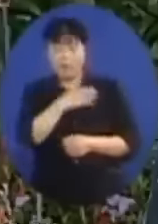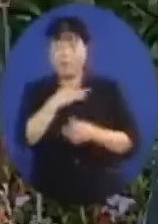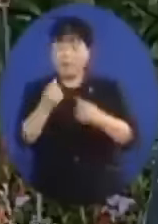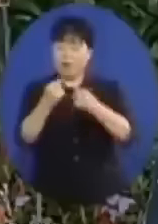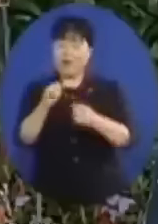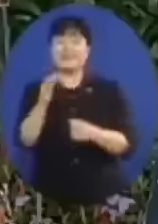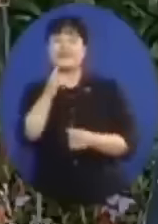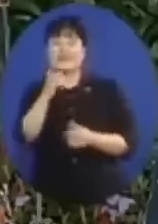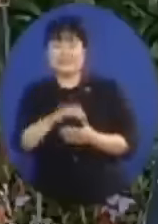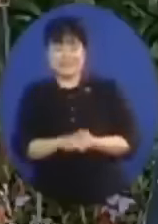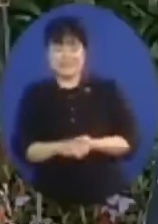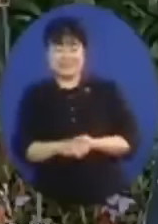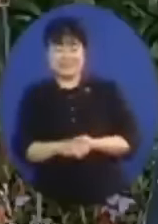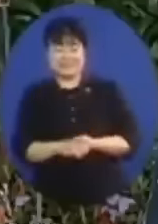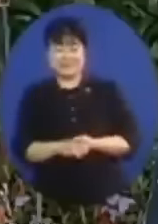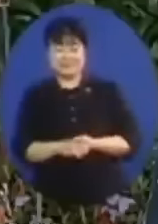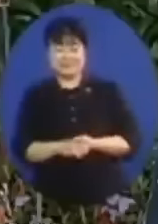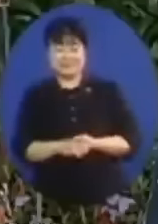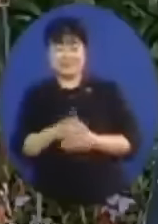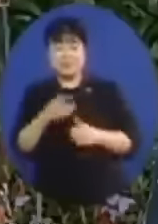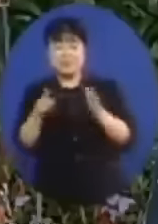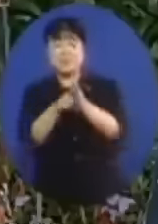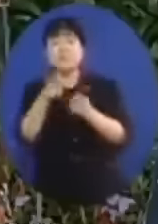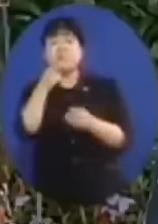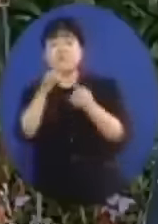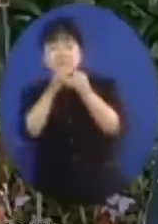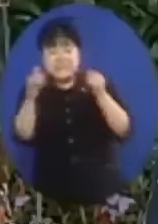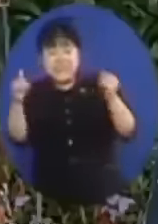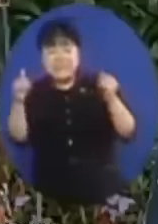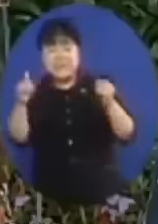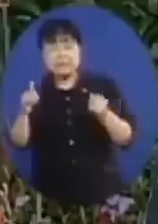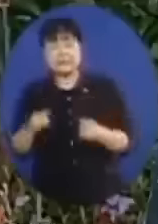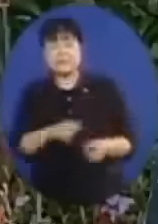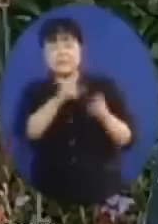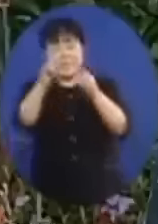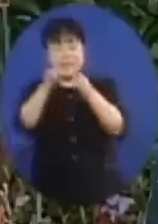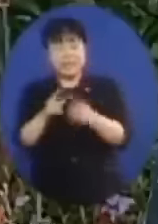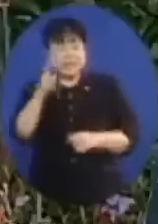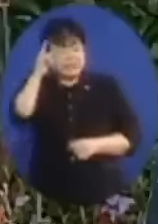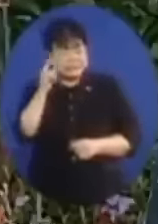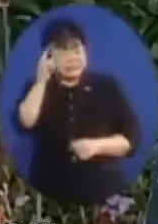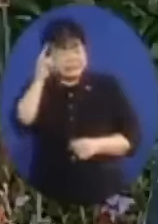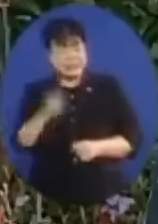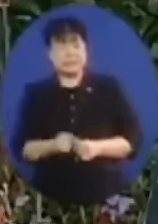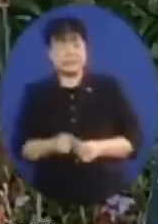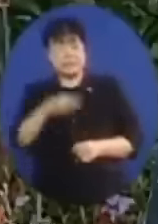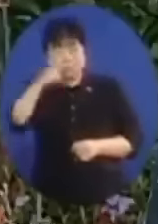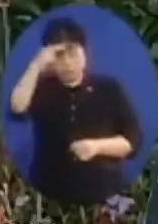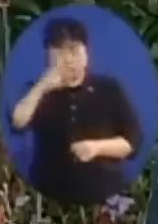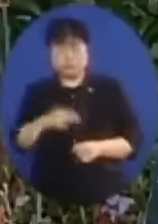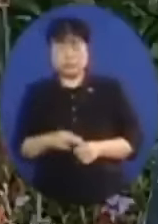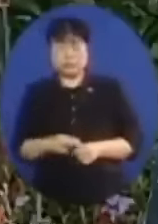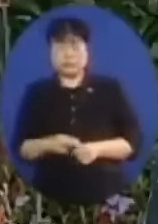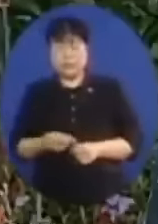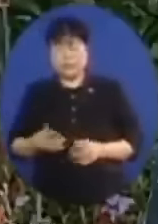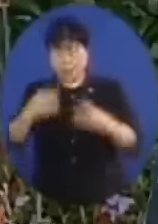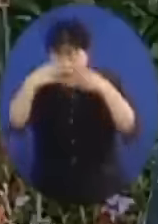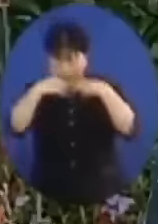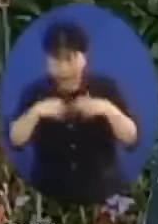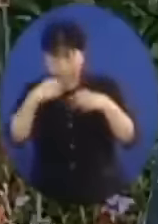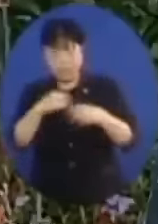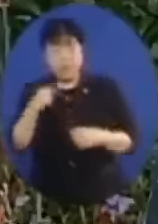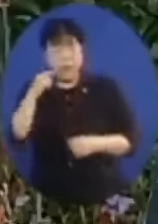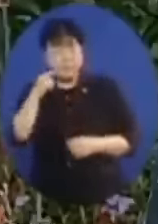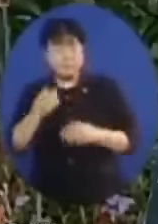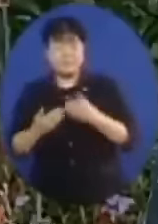건강하다는 것입니다. 반면 안 믿는 사람들은 일상생활에서 받는 스트레스를 술이나 과식 등으로 풀려고 함으로